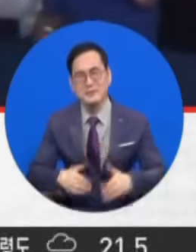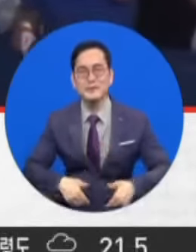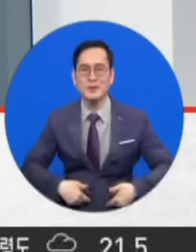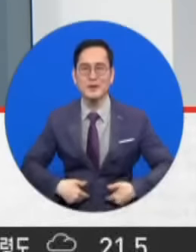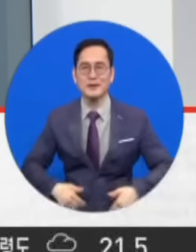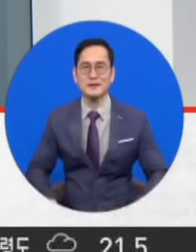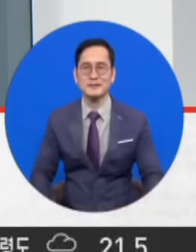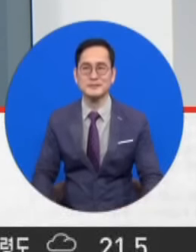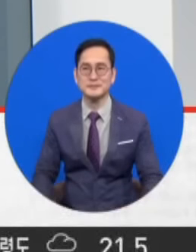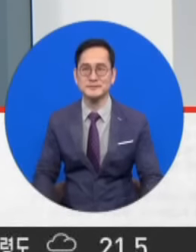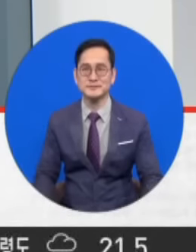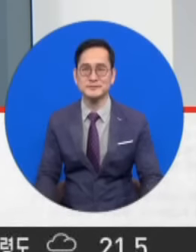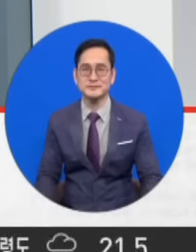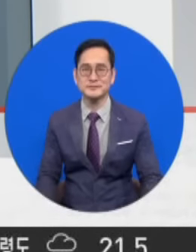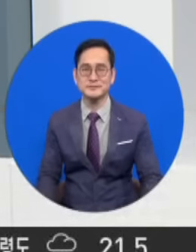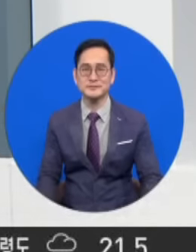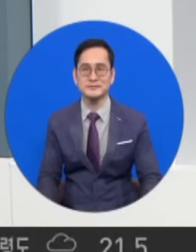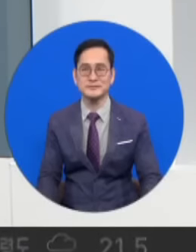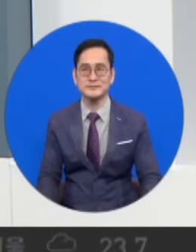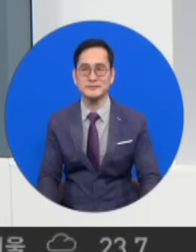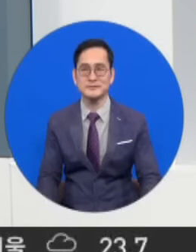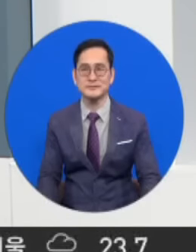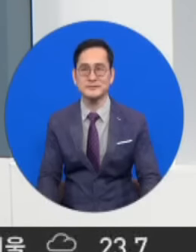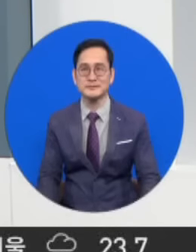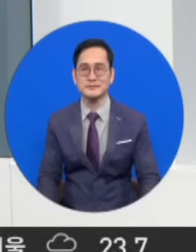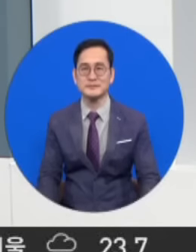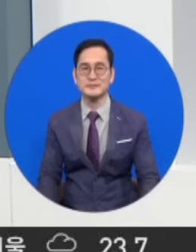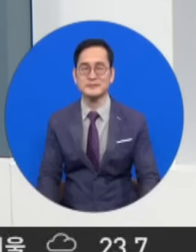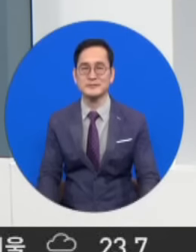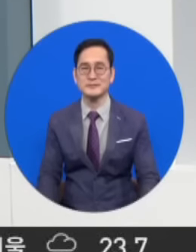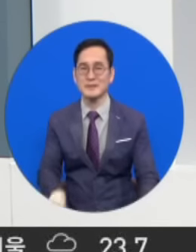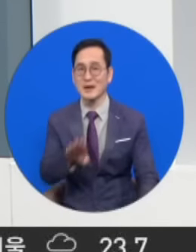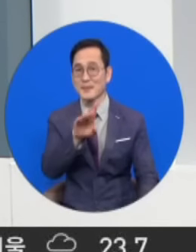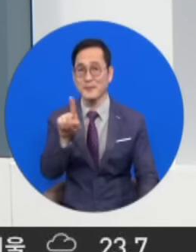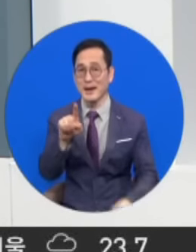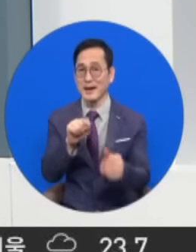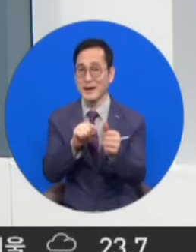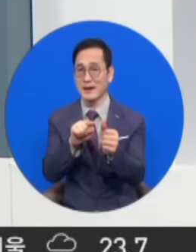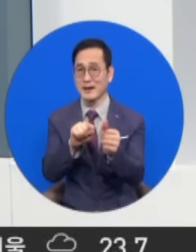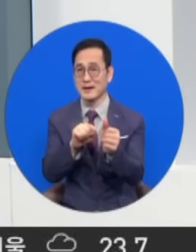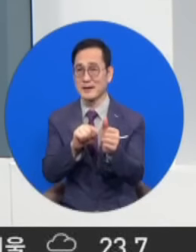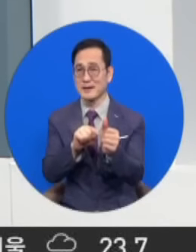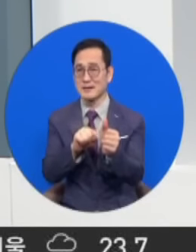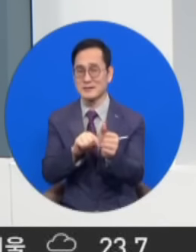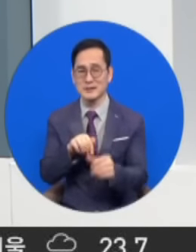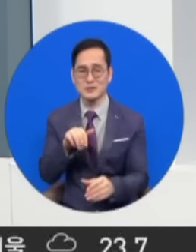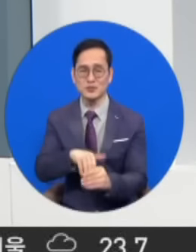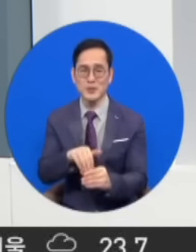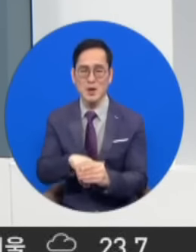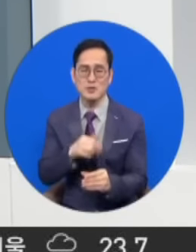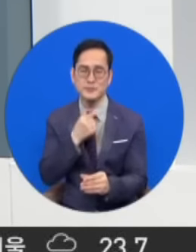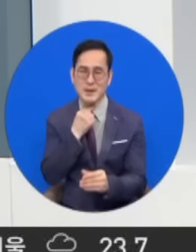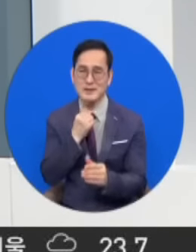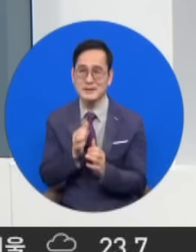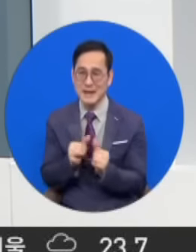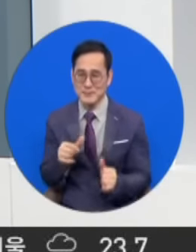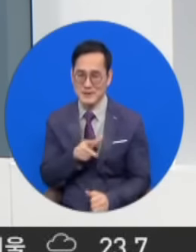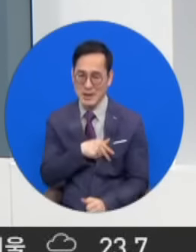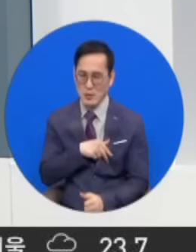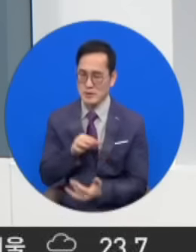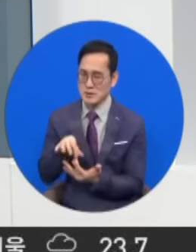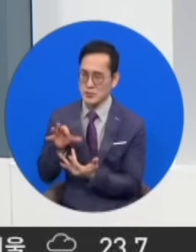지금 되돌리기가 어려운 상황이라 그래요. 바이든 대통령을 한테 투표를 하겠다고 한 대의원들을 이미